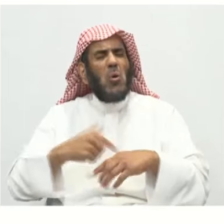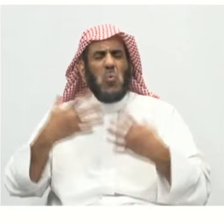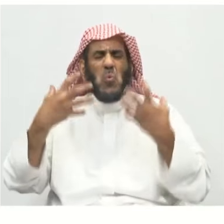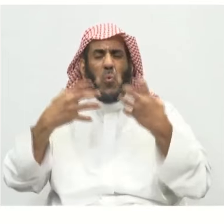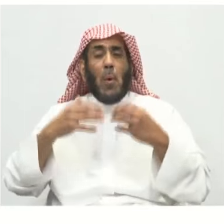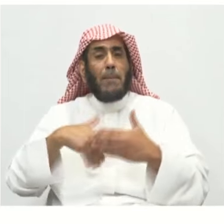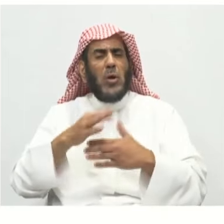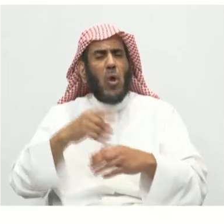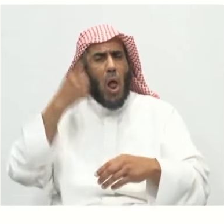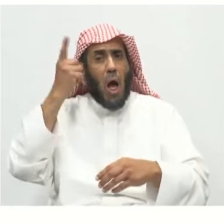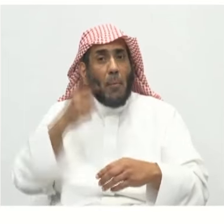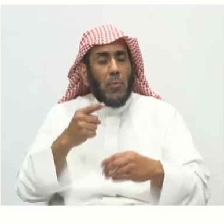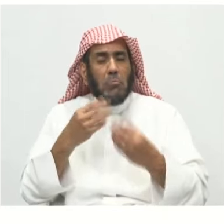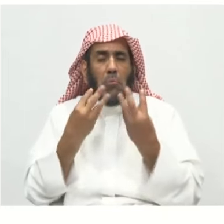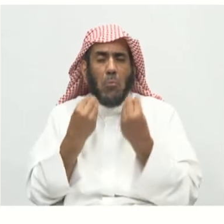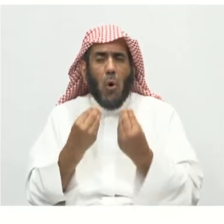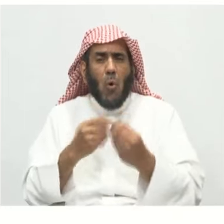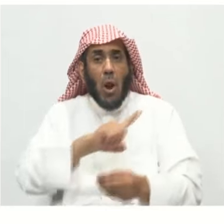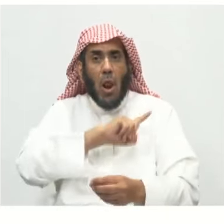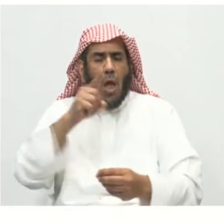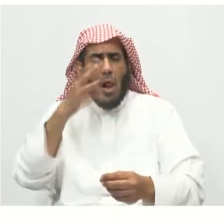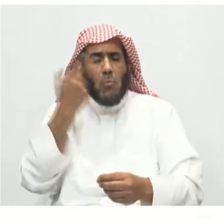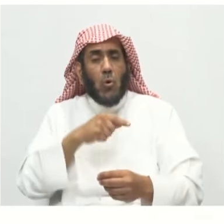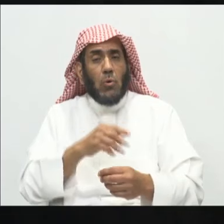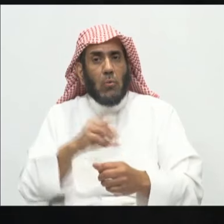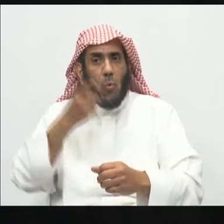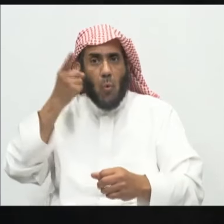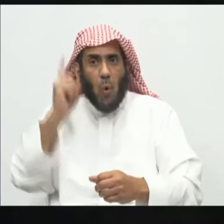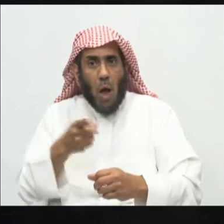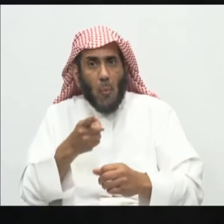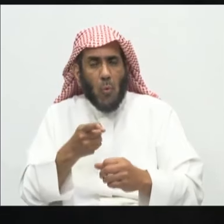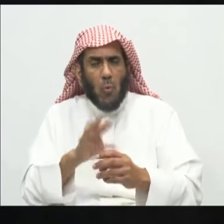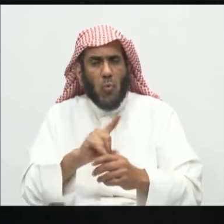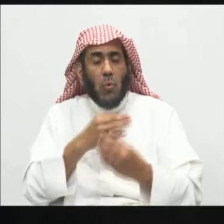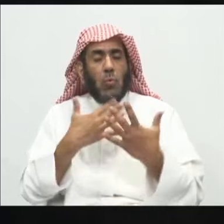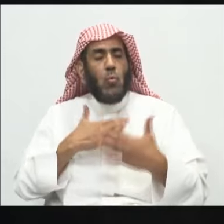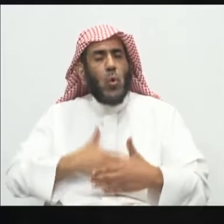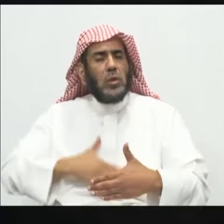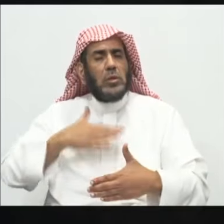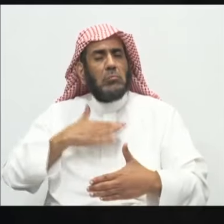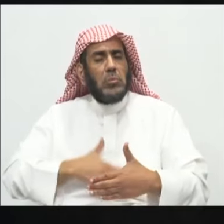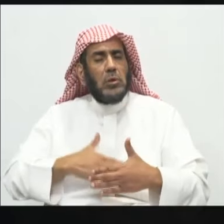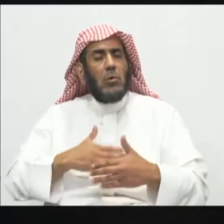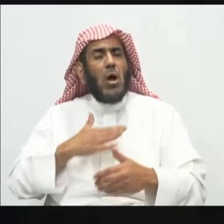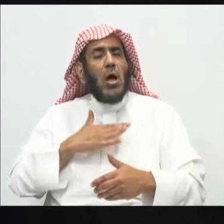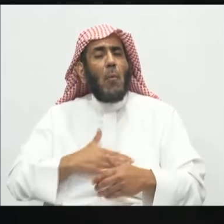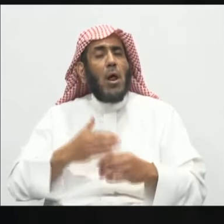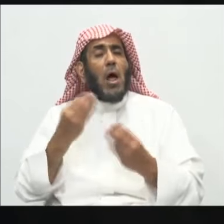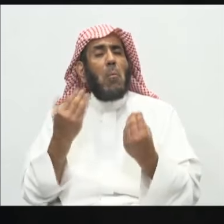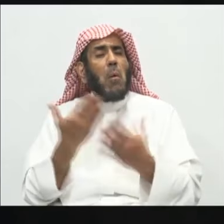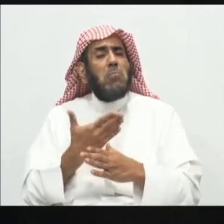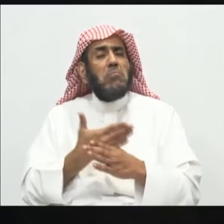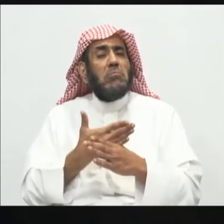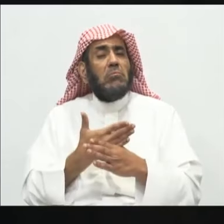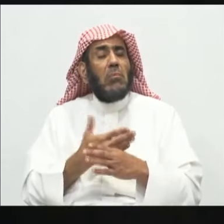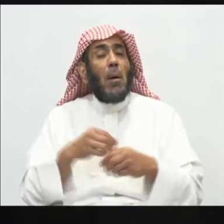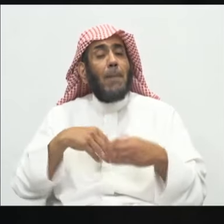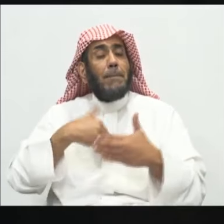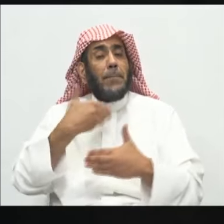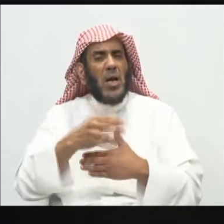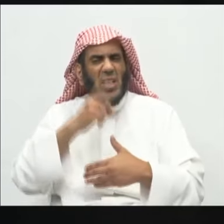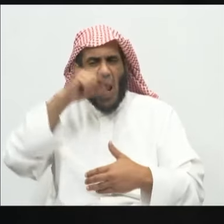الامر بالمعروف والنهي عن المنكر وامر بالمعروف وانهي عن المنكر واصبر على ما اصابك هنا الصبر اتى بعد